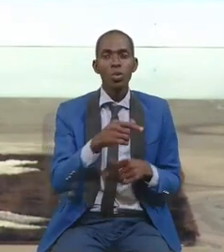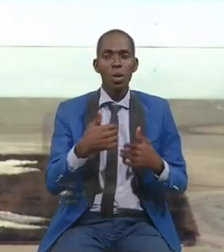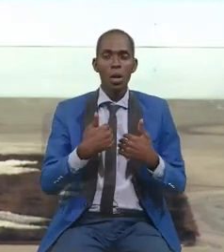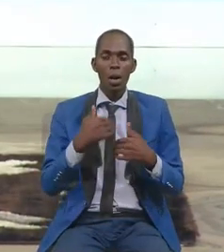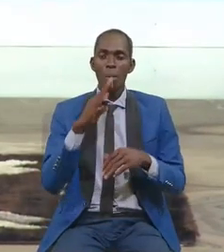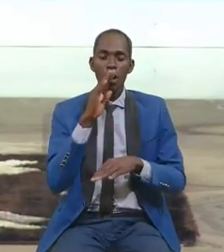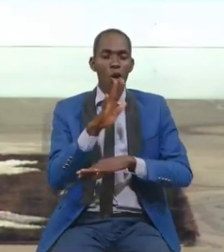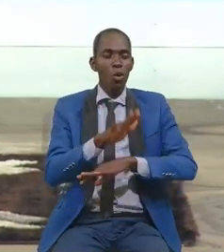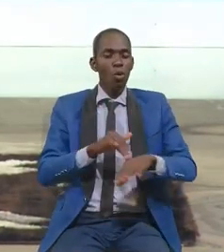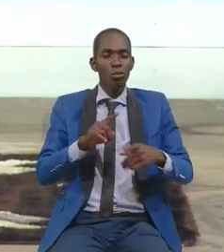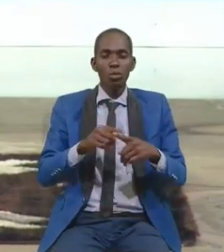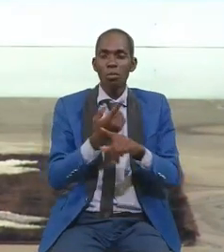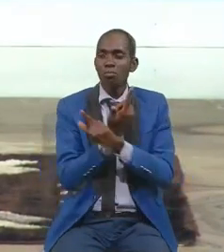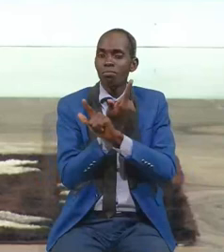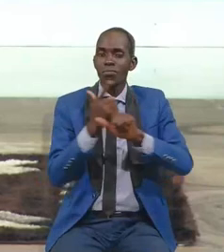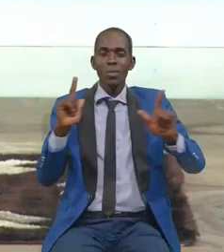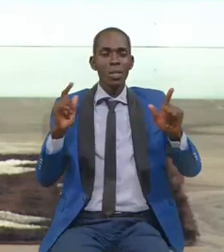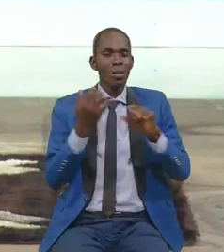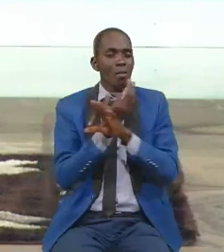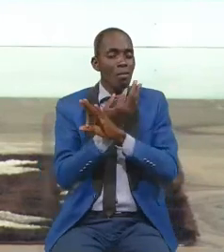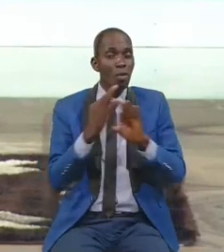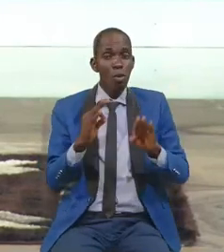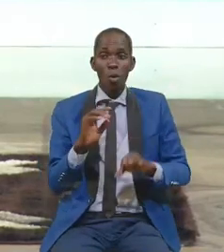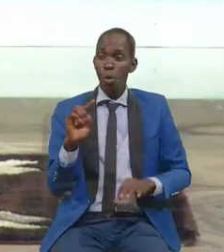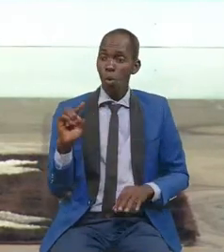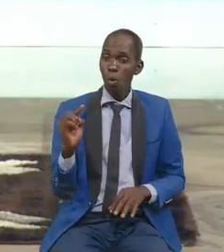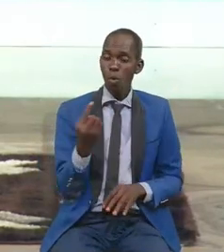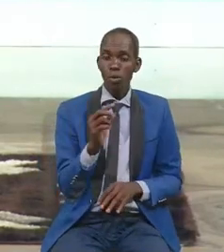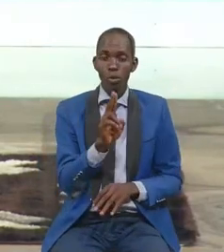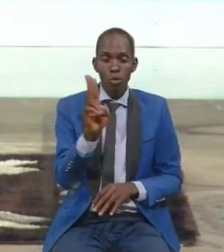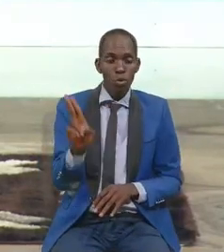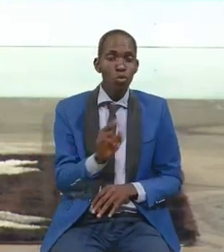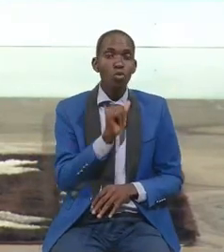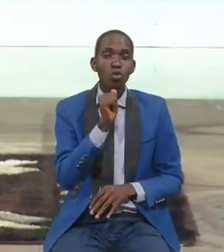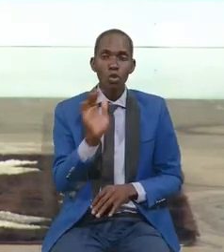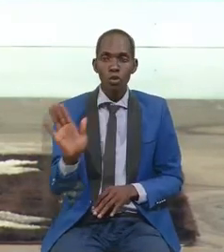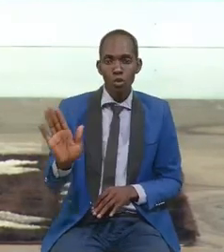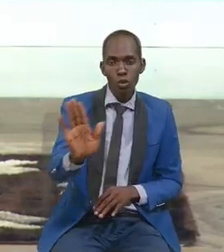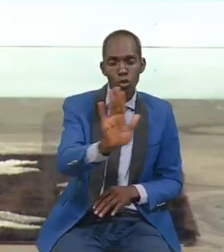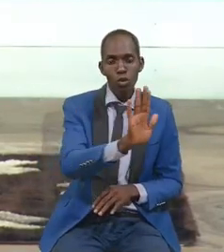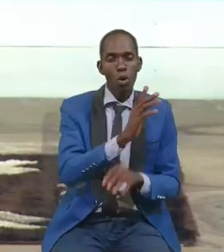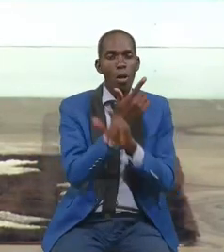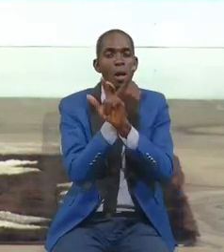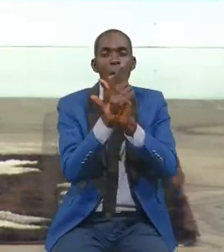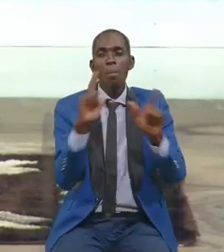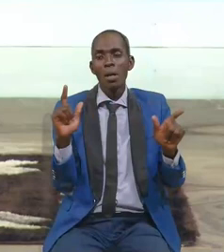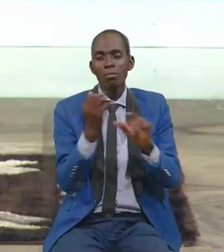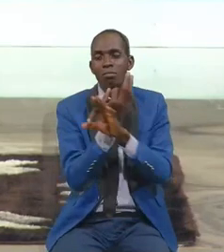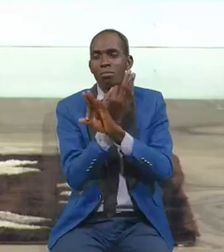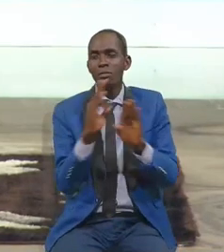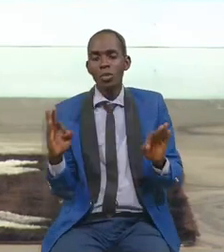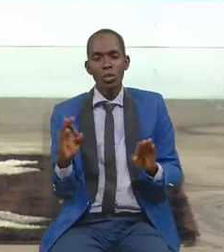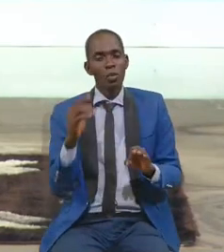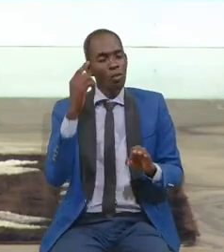la liberté. Seulement ne faites pas de cette liberté un prétexte de vivre selon la